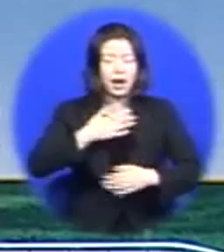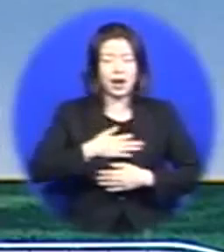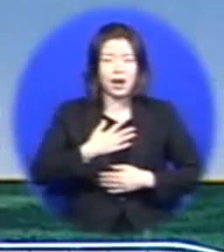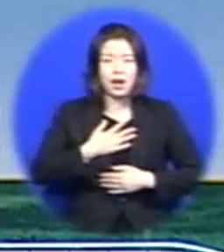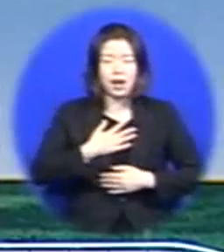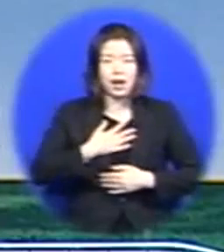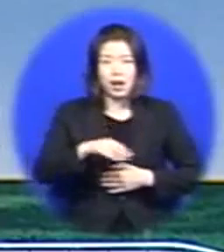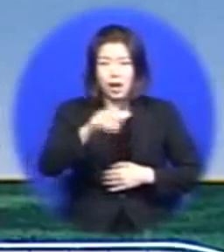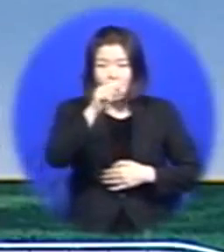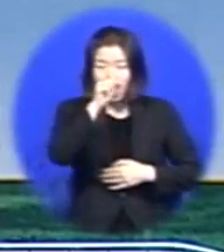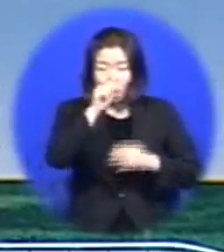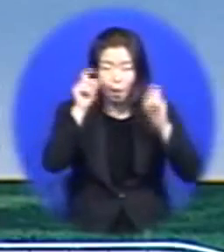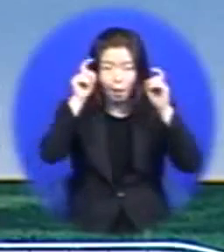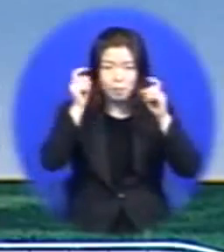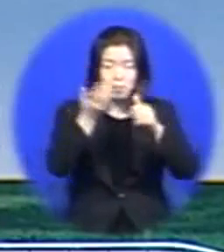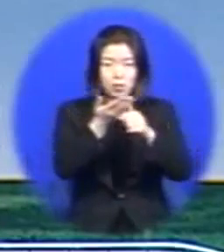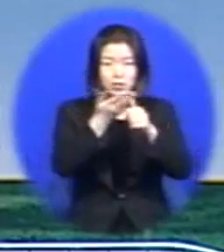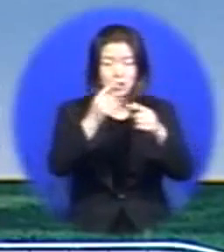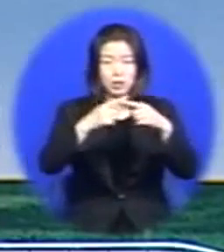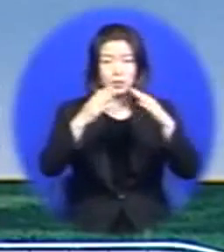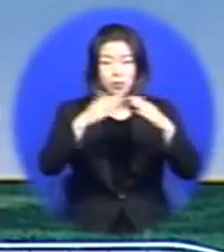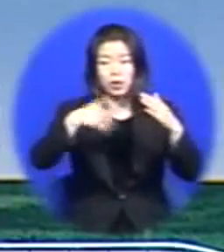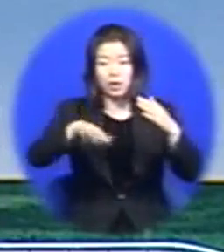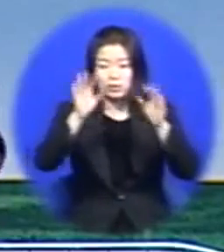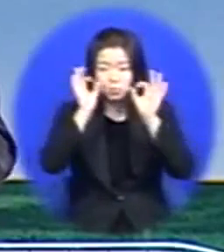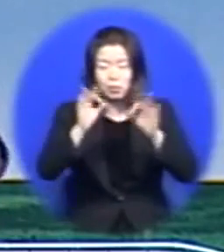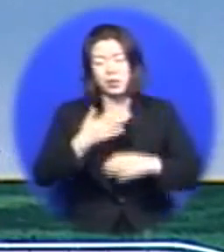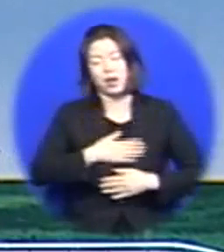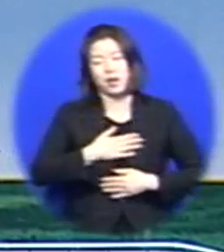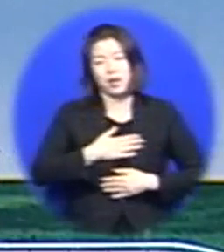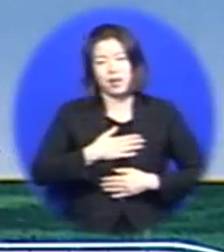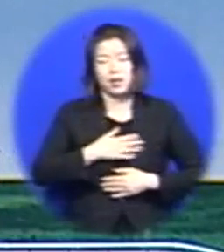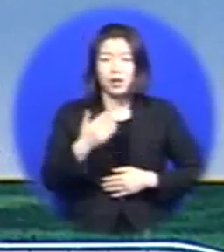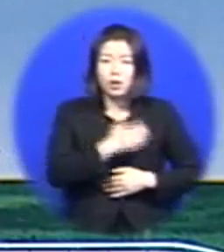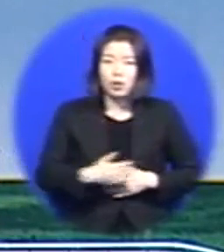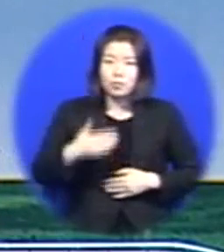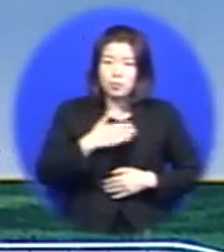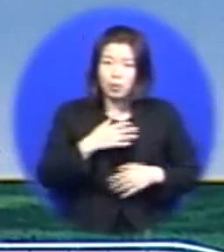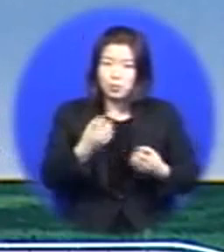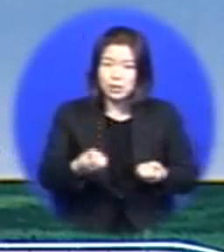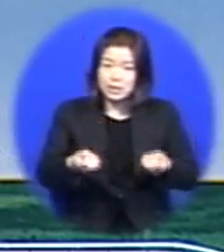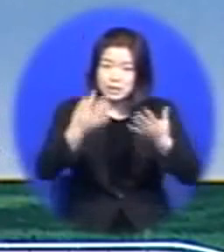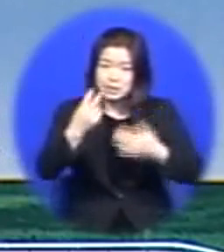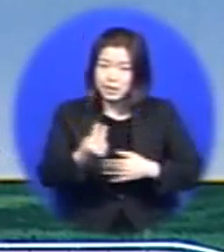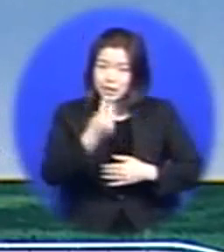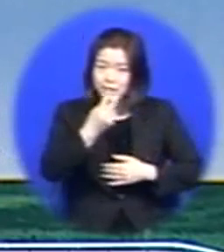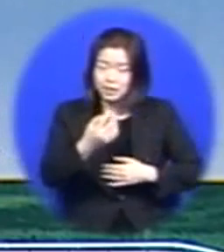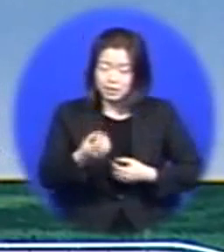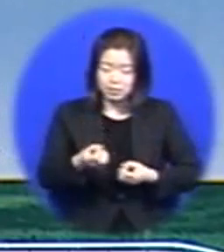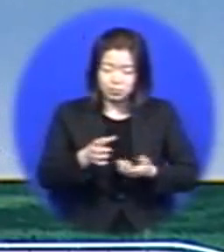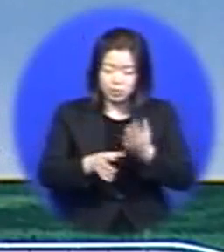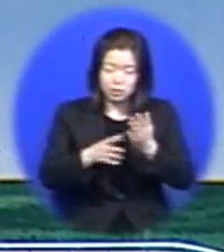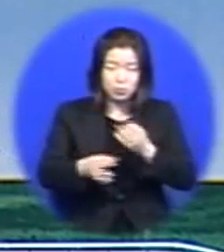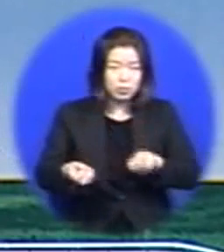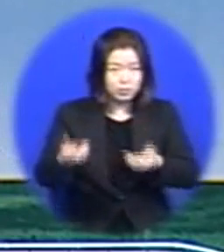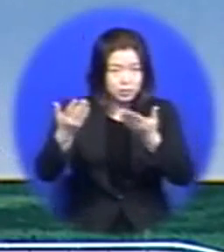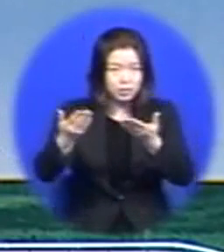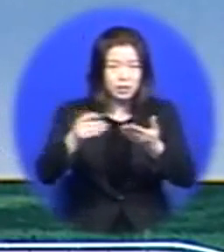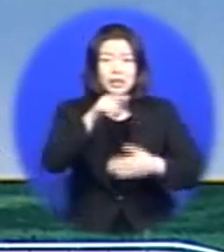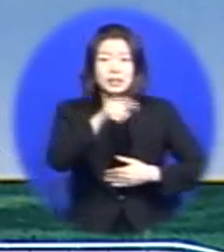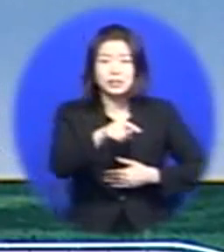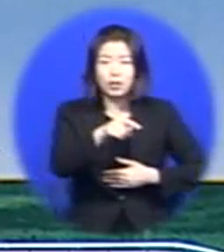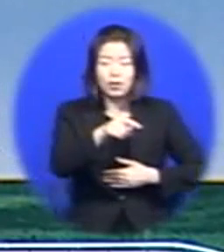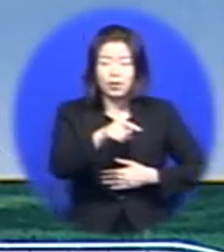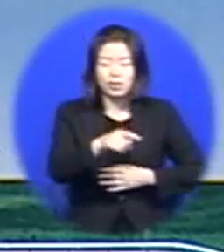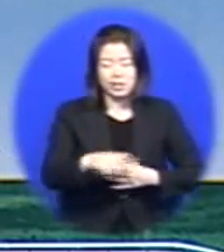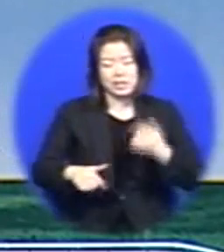선한목자교회는 어떤 예배를 드리나? 몸을 하나님께 산 제물로 바친 바로 그것이 바로 하나님이